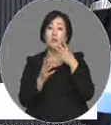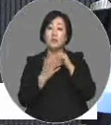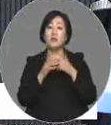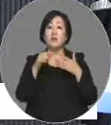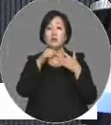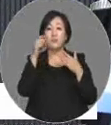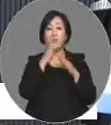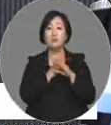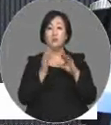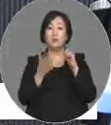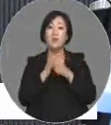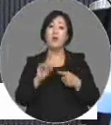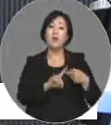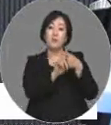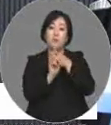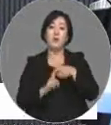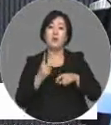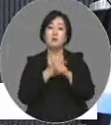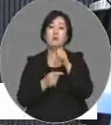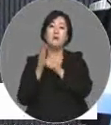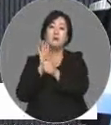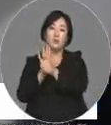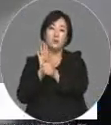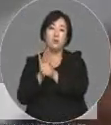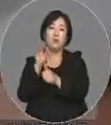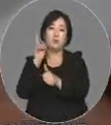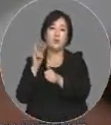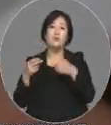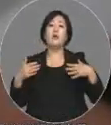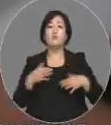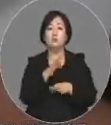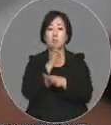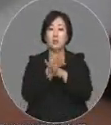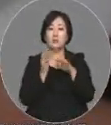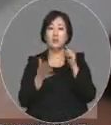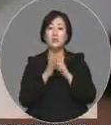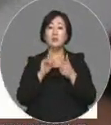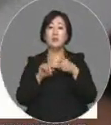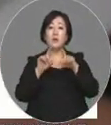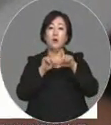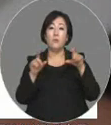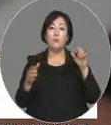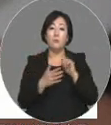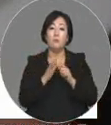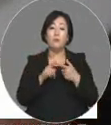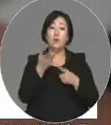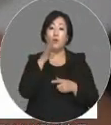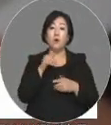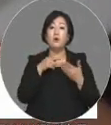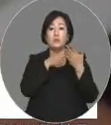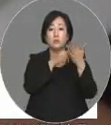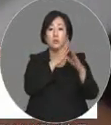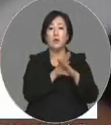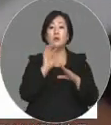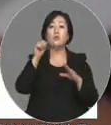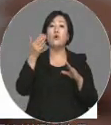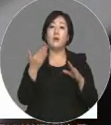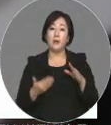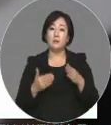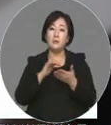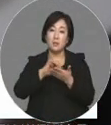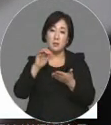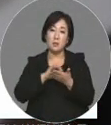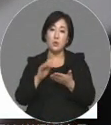울산시 육상연맹의 입김이 작용했다는 의혹이 제기됐습니다. 기준기로 통과 선발 이유겠죠? 근데 기준기로 통과하지 않은 학생들이